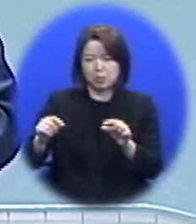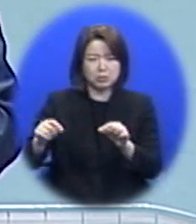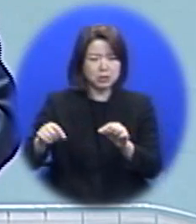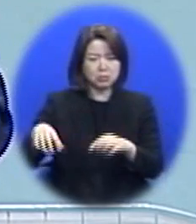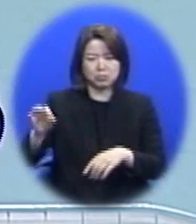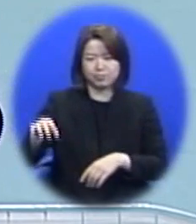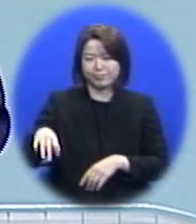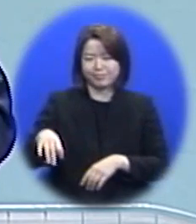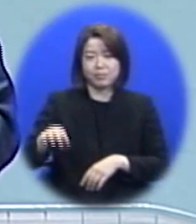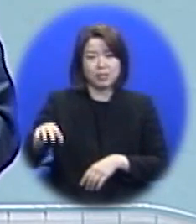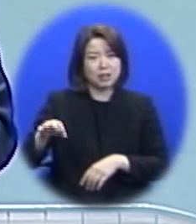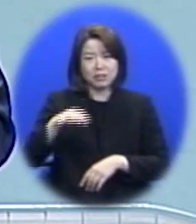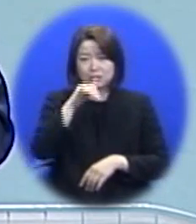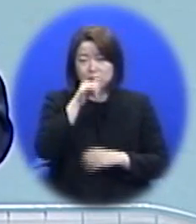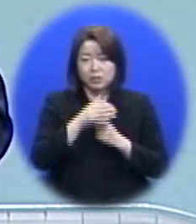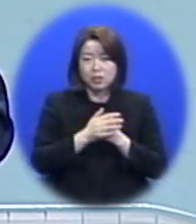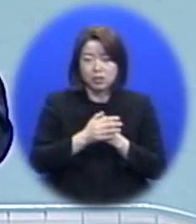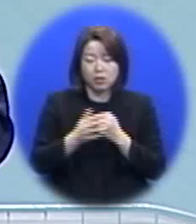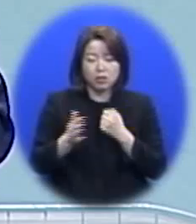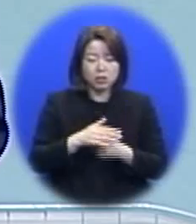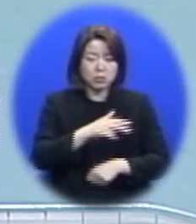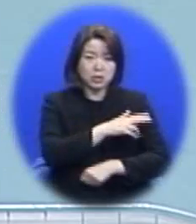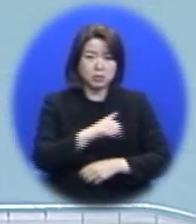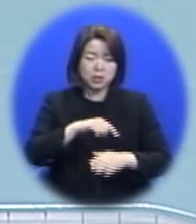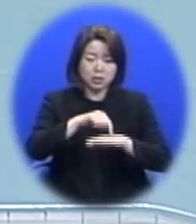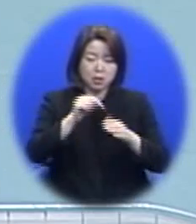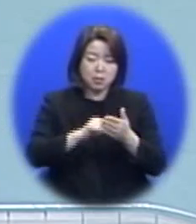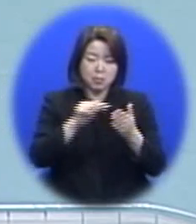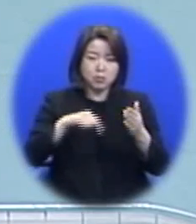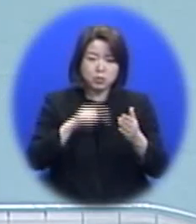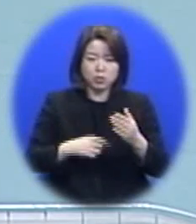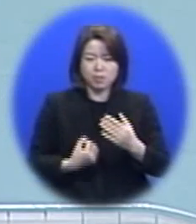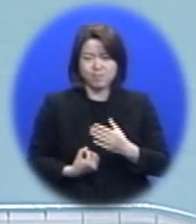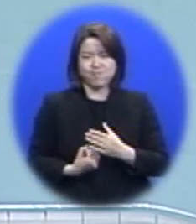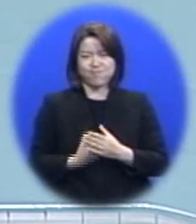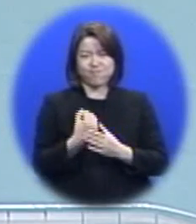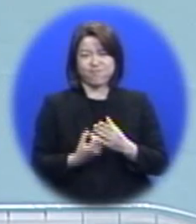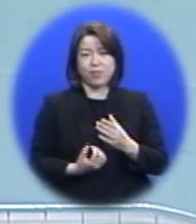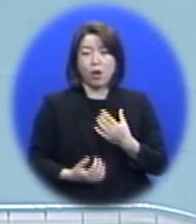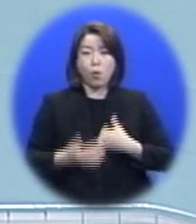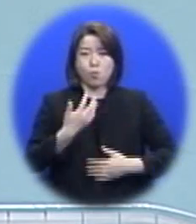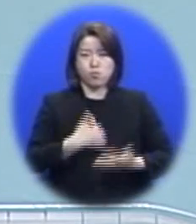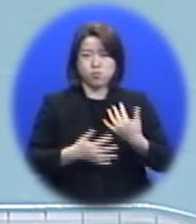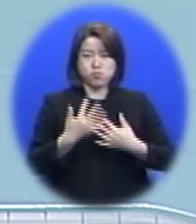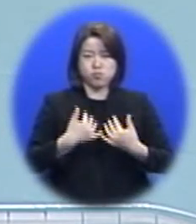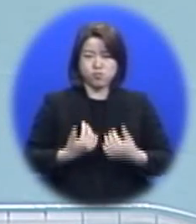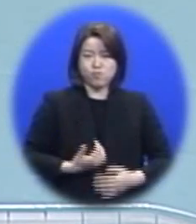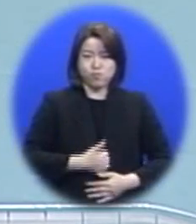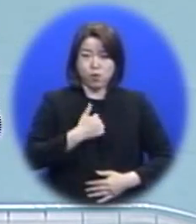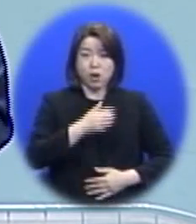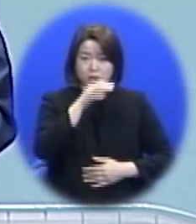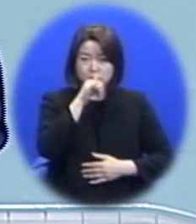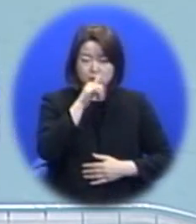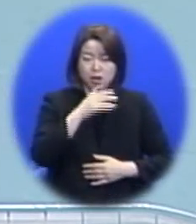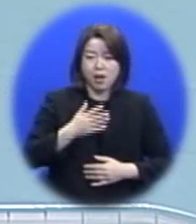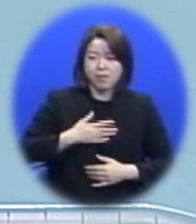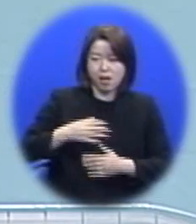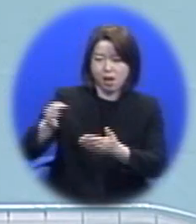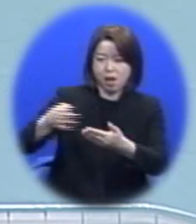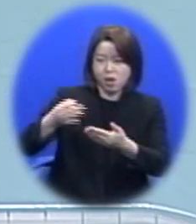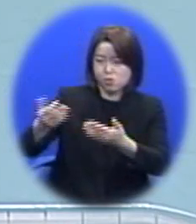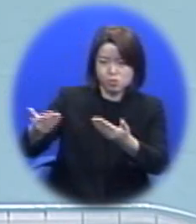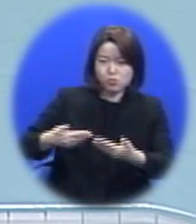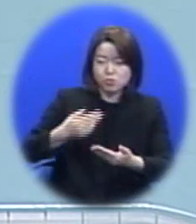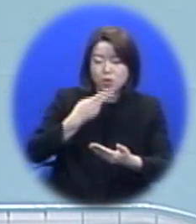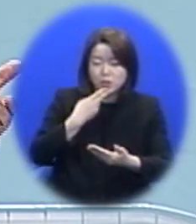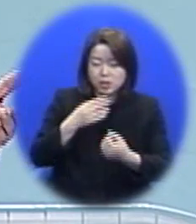그때 그 집사님 속에 욱하는 치밀어 오르는 것이 있었습니다. 내가 돈을 못 벌어온다고